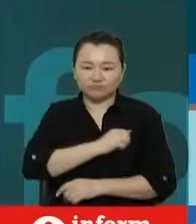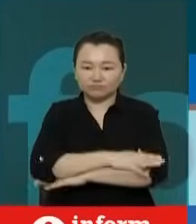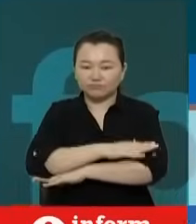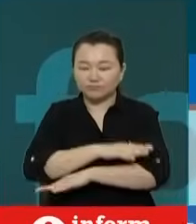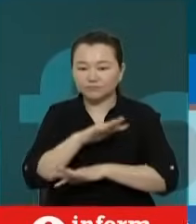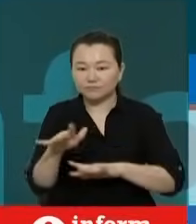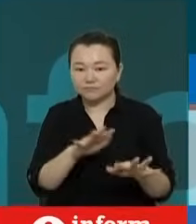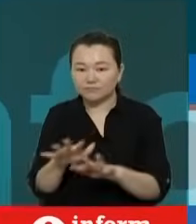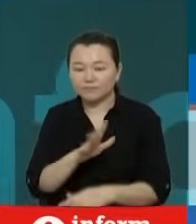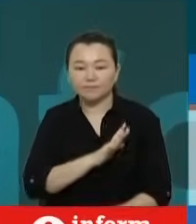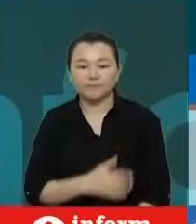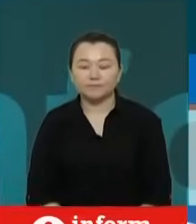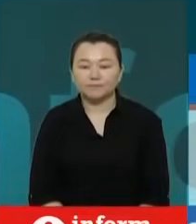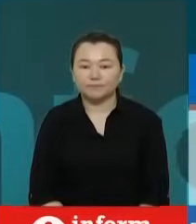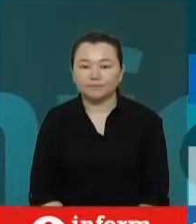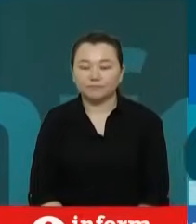реагировать.